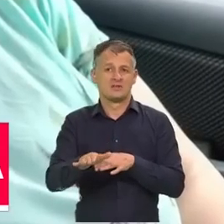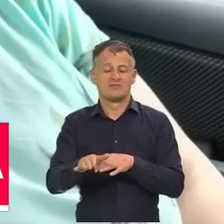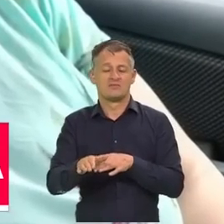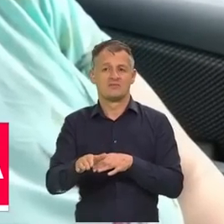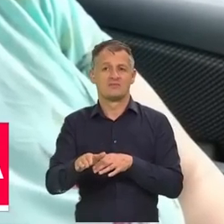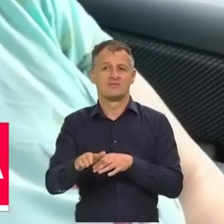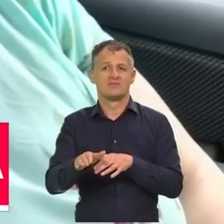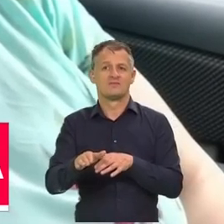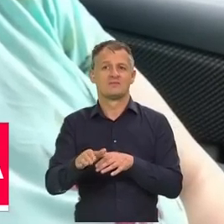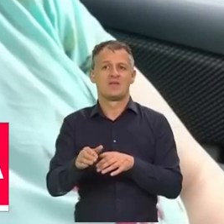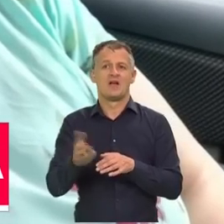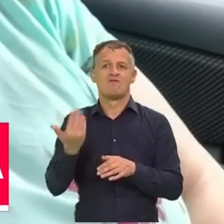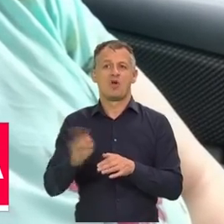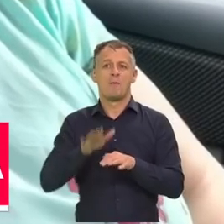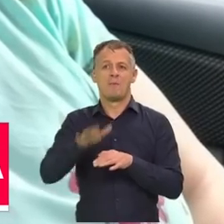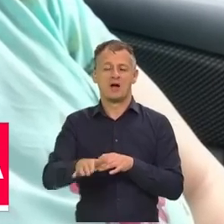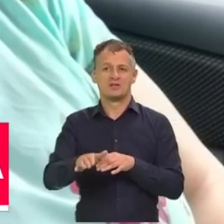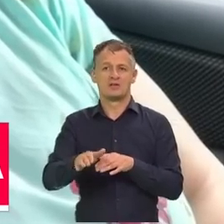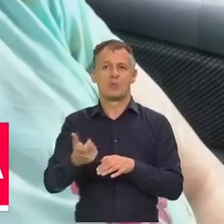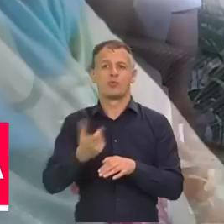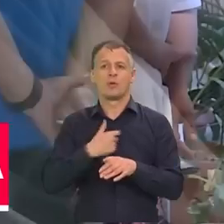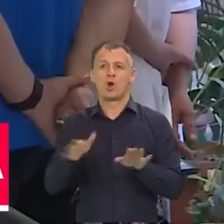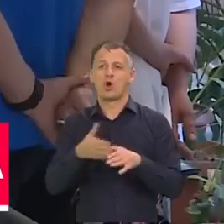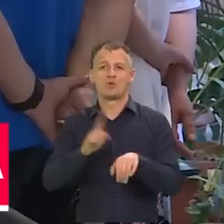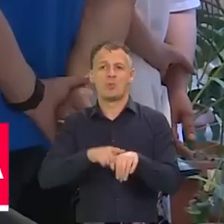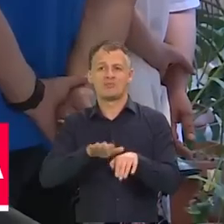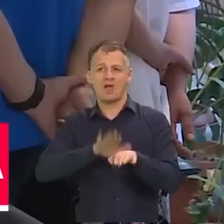prag. Puteam aluneca oricând